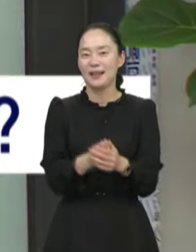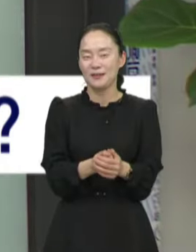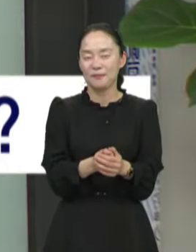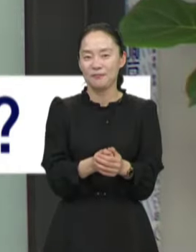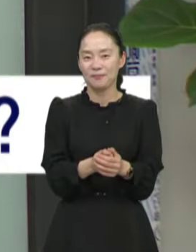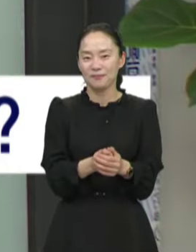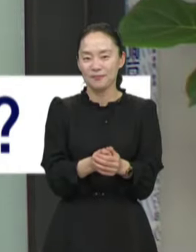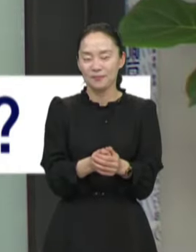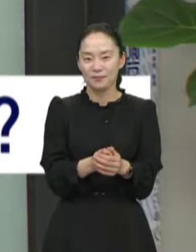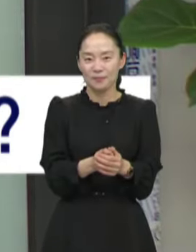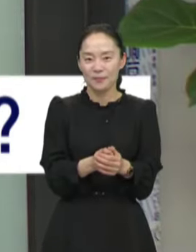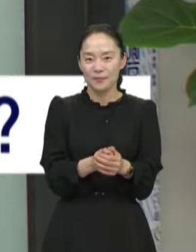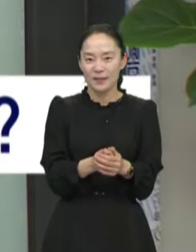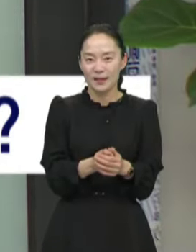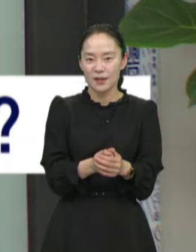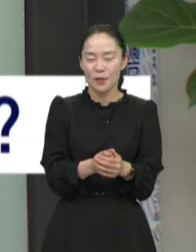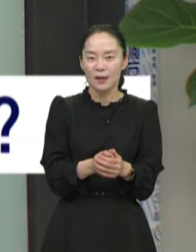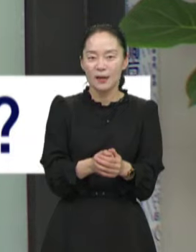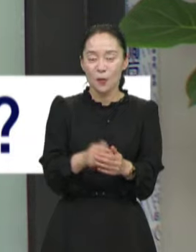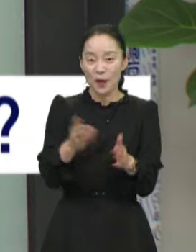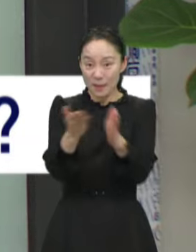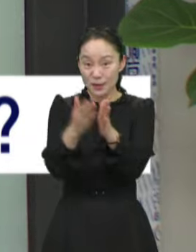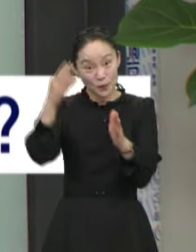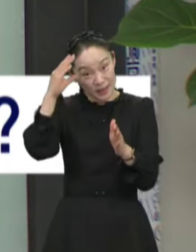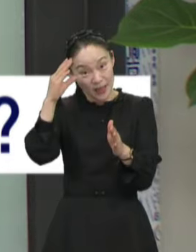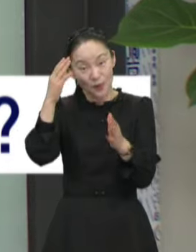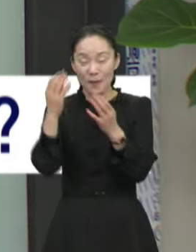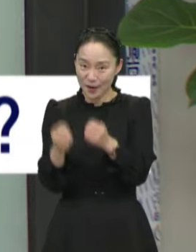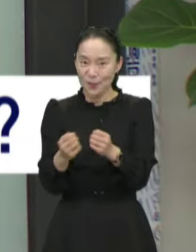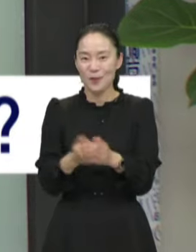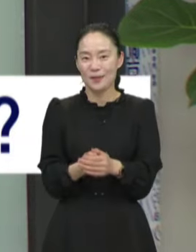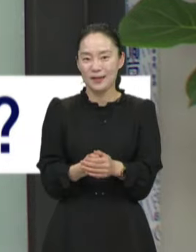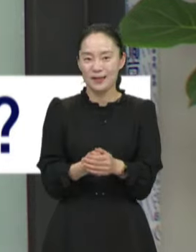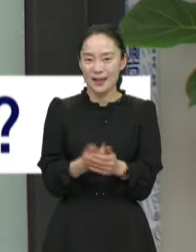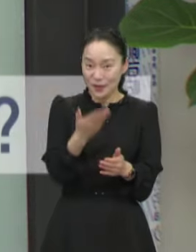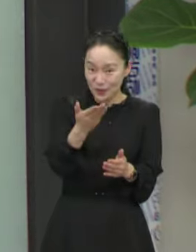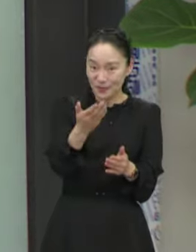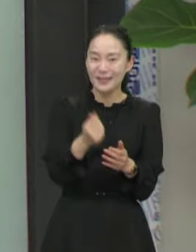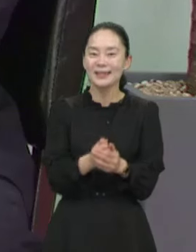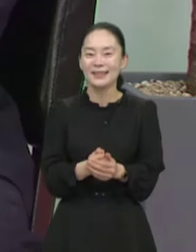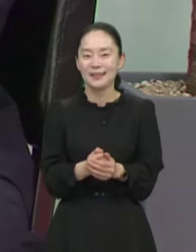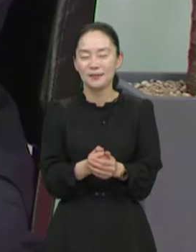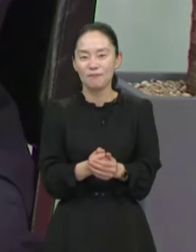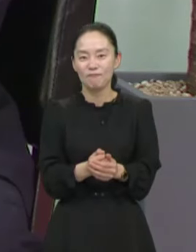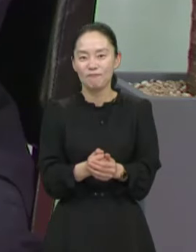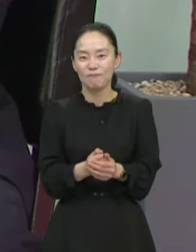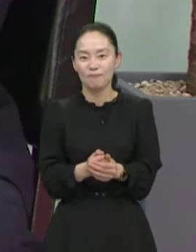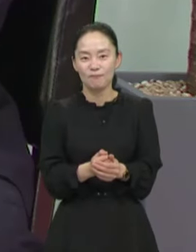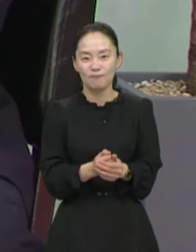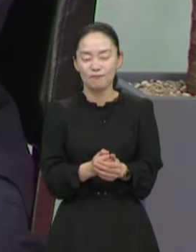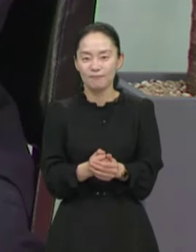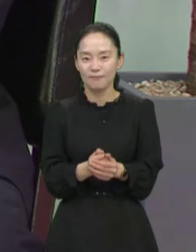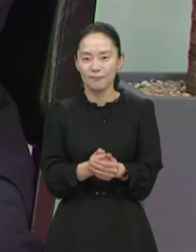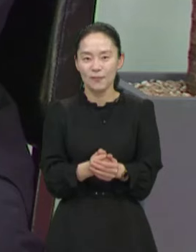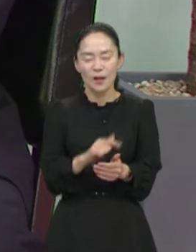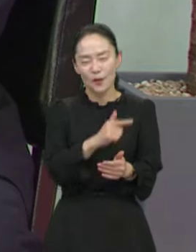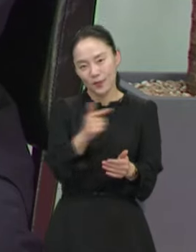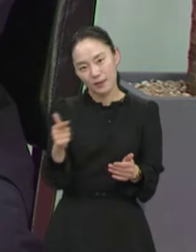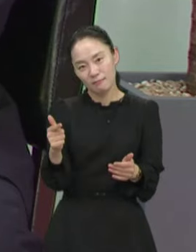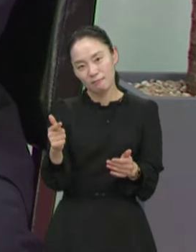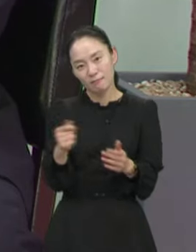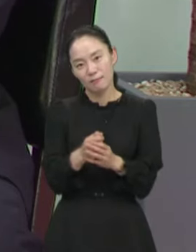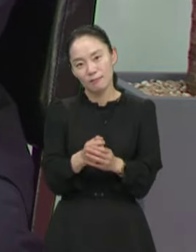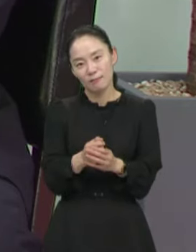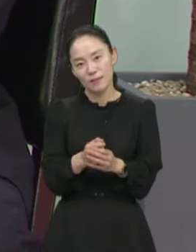부여가 됐는데 그만큼 기대들 많습니다 그에 따른 또 본인의 의욕도 있을지 궁금합니다 지금 여러 가지